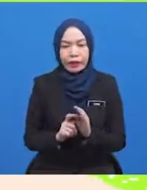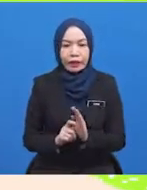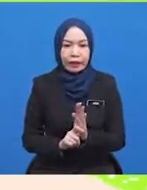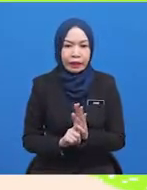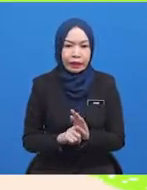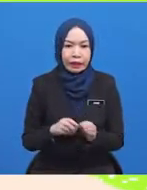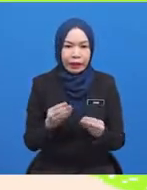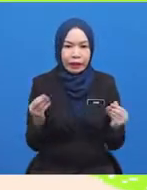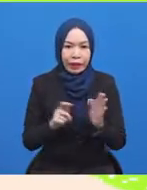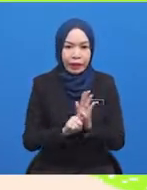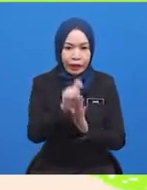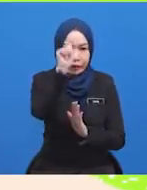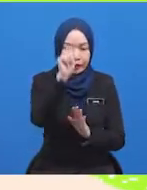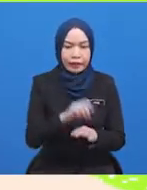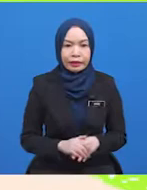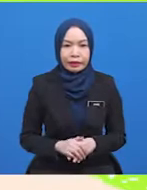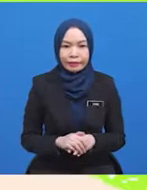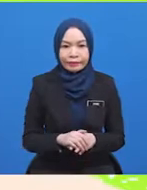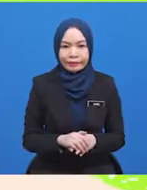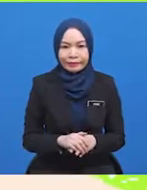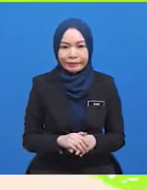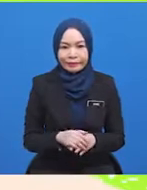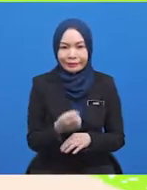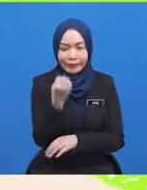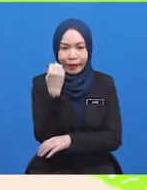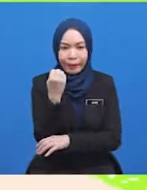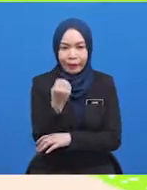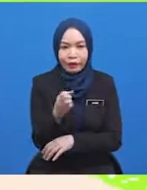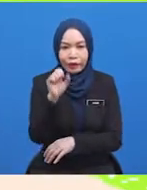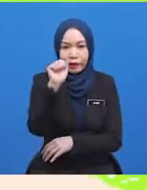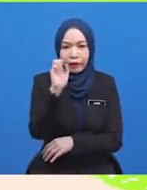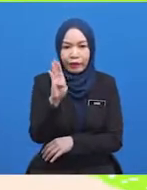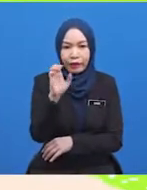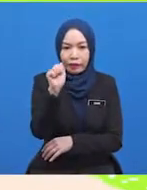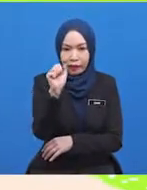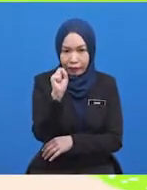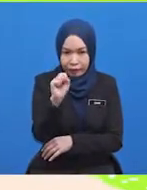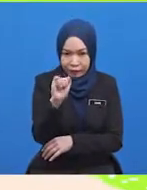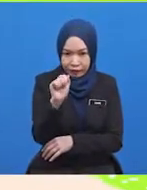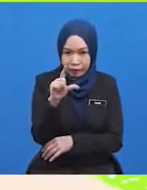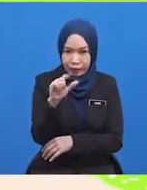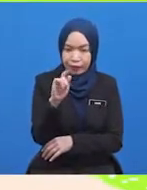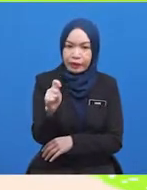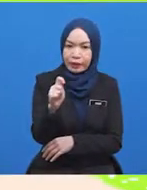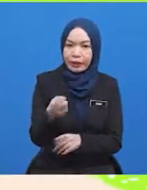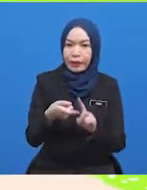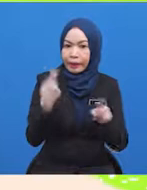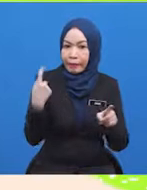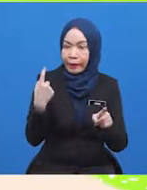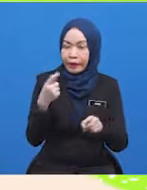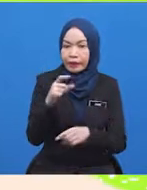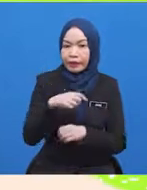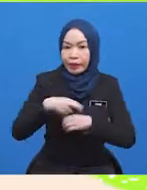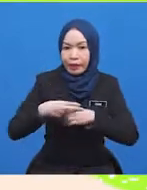Ketiga, batuan basalt. Ciri batuan basalt ialah terhasil daripada lava bas, berwarna